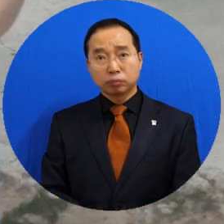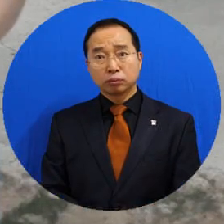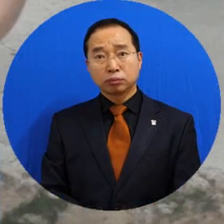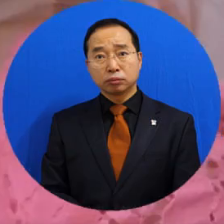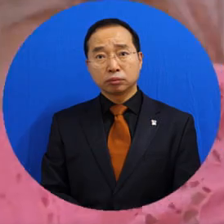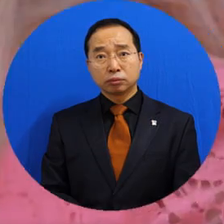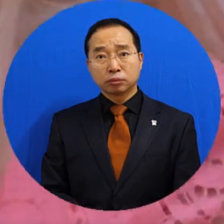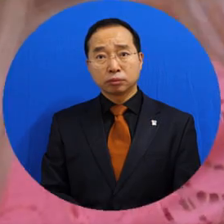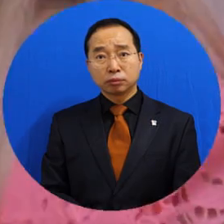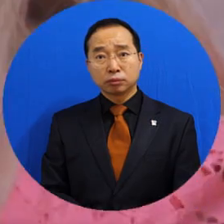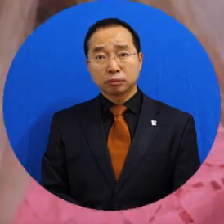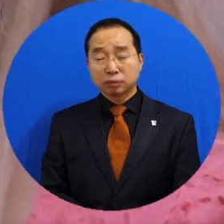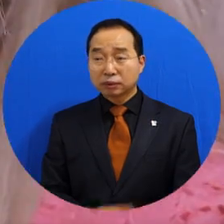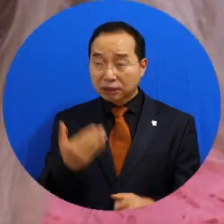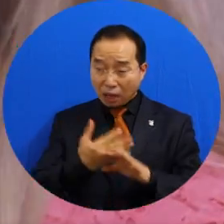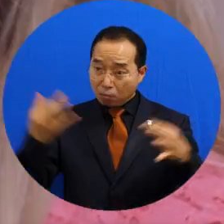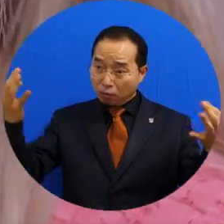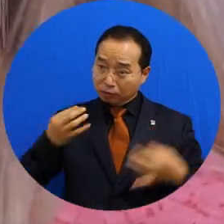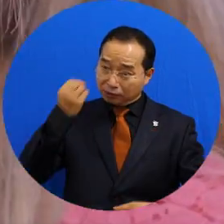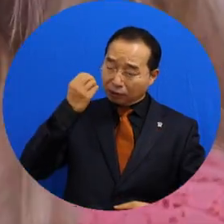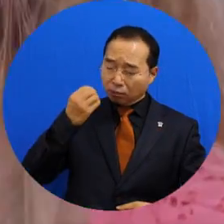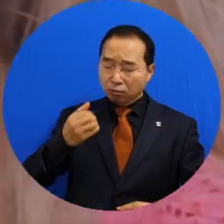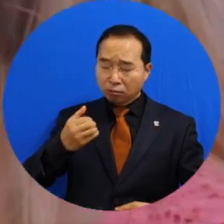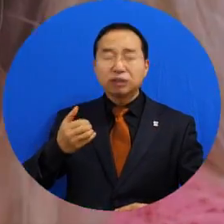그렇지만 난 한국